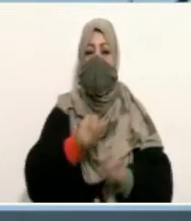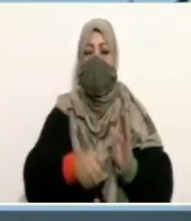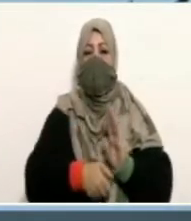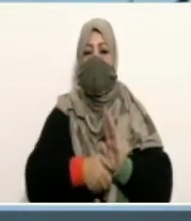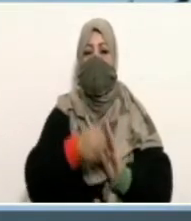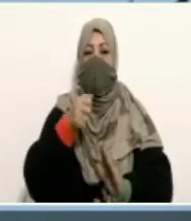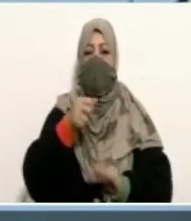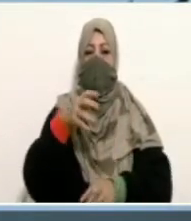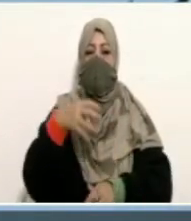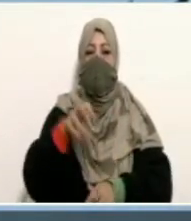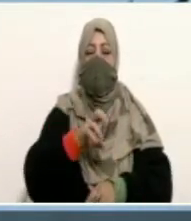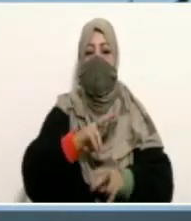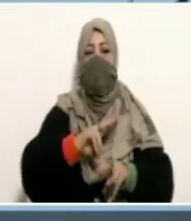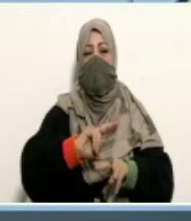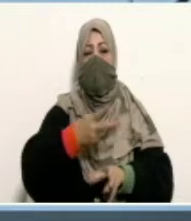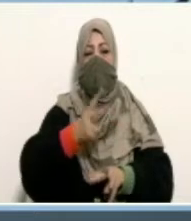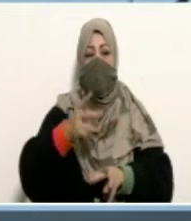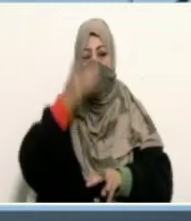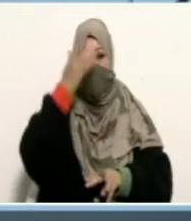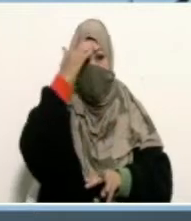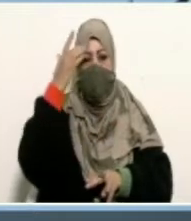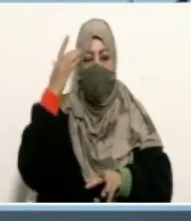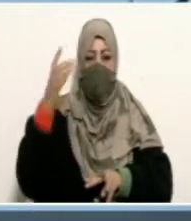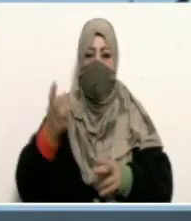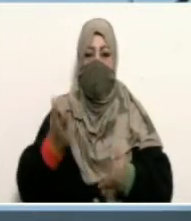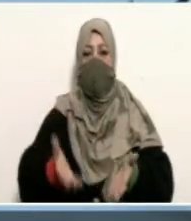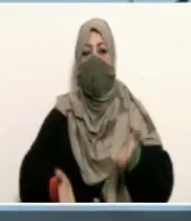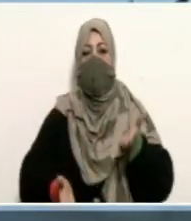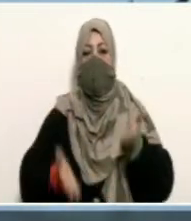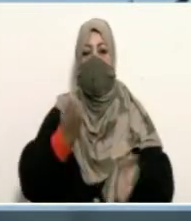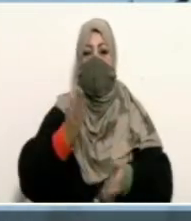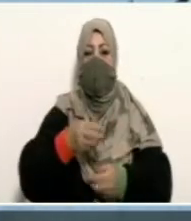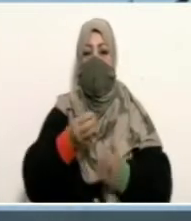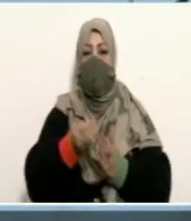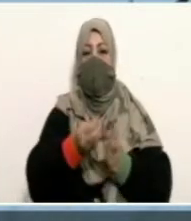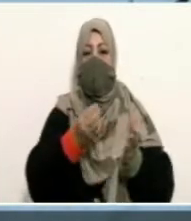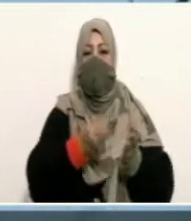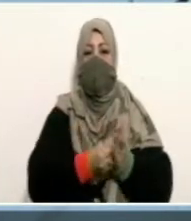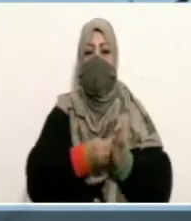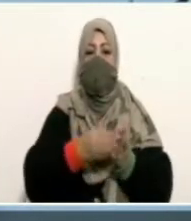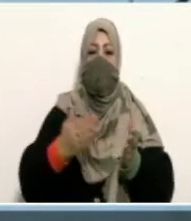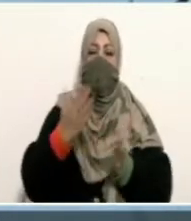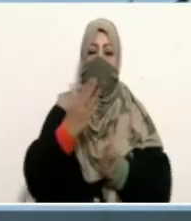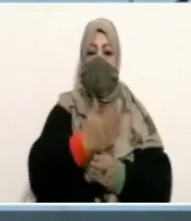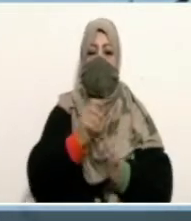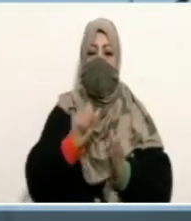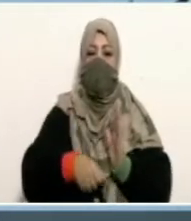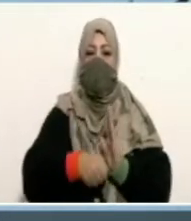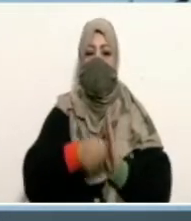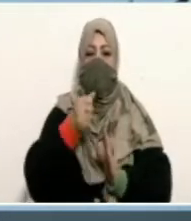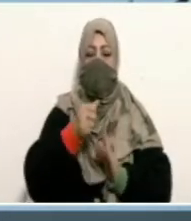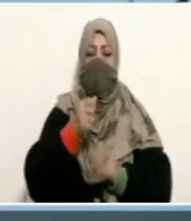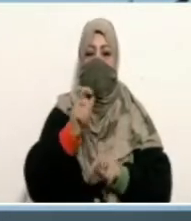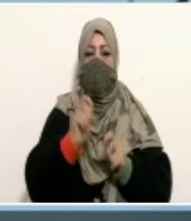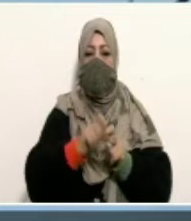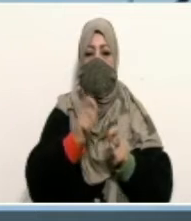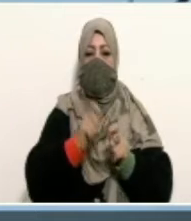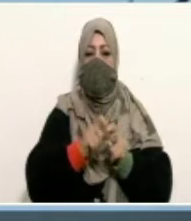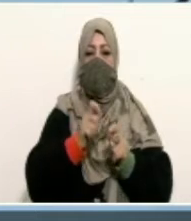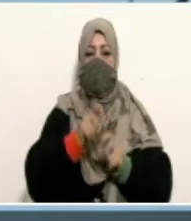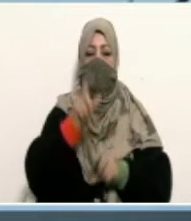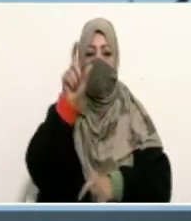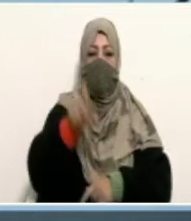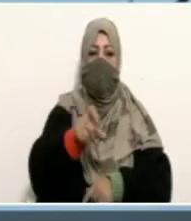منهم يعني تحريم الدخول عليه ابتداء. لا ينصح الآن أي شخص أن يريد أن يحبس على